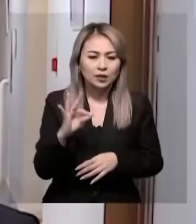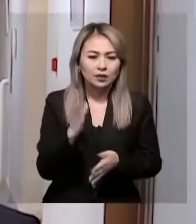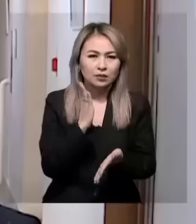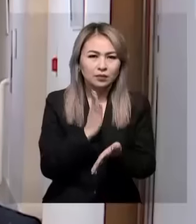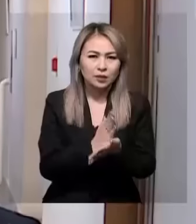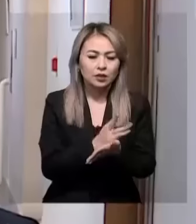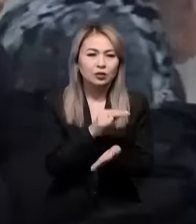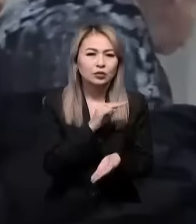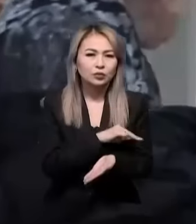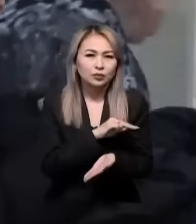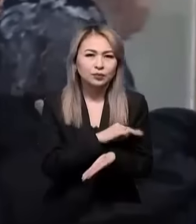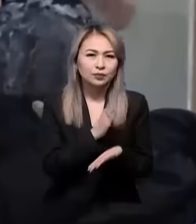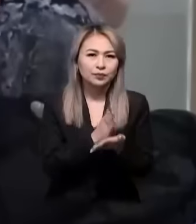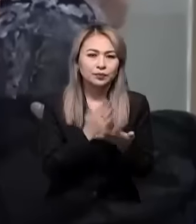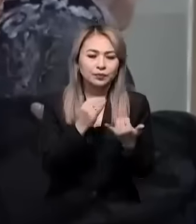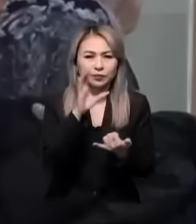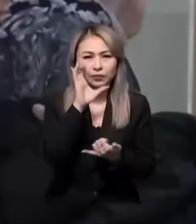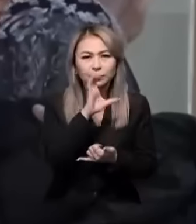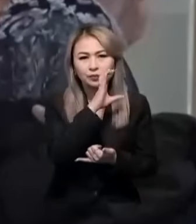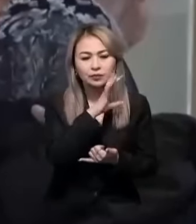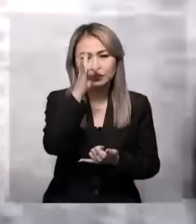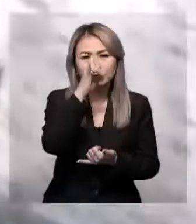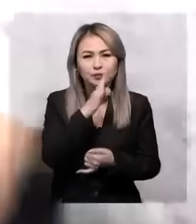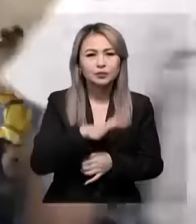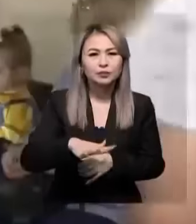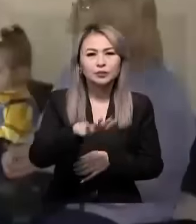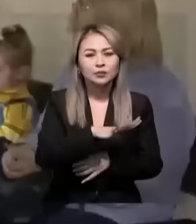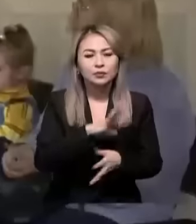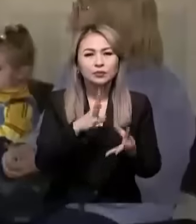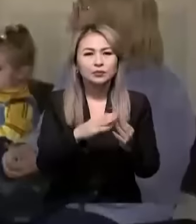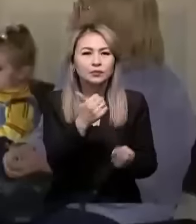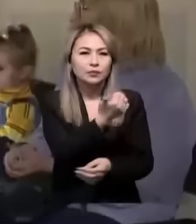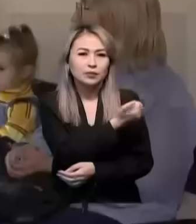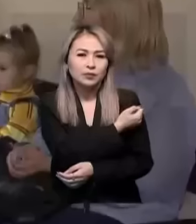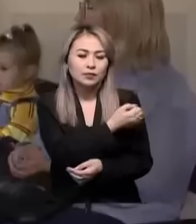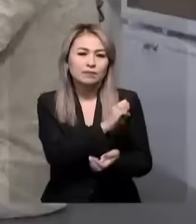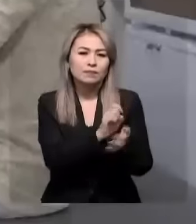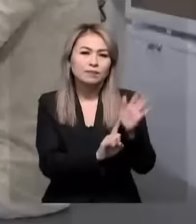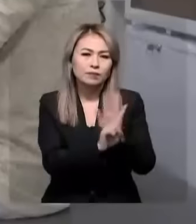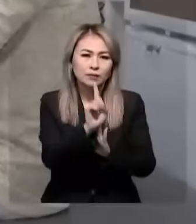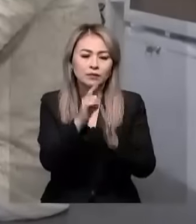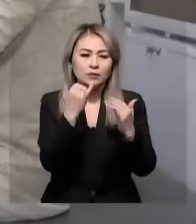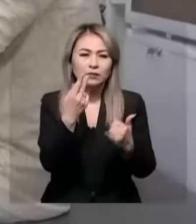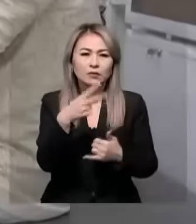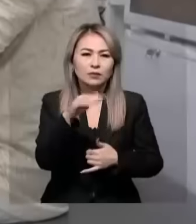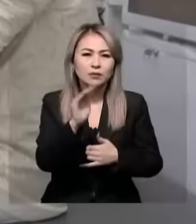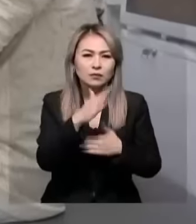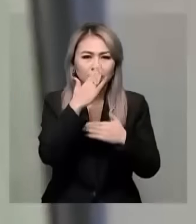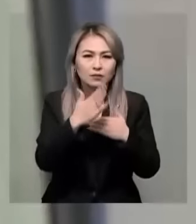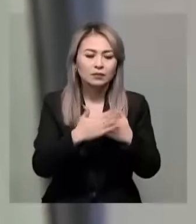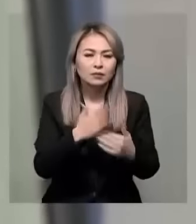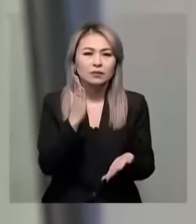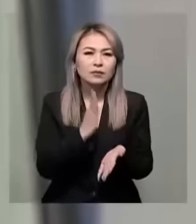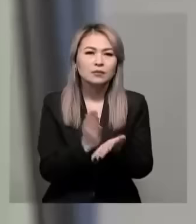біз жұмыс жасаудамыз. Ал солтүстік Қазақстан облысында қосымша вакцинациялау науқаны басталғалы 20 мыңға жуық адам екпе